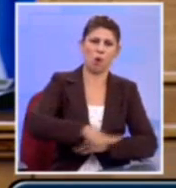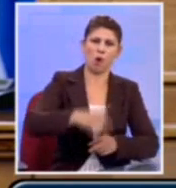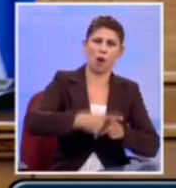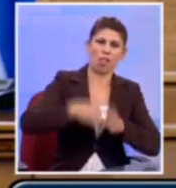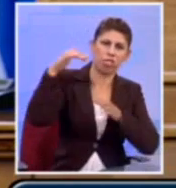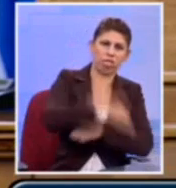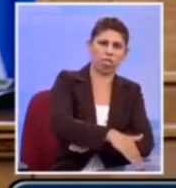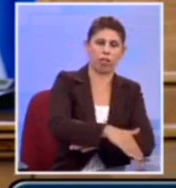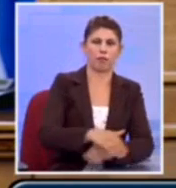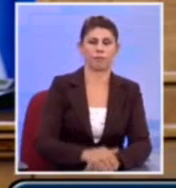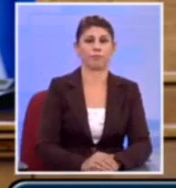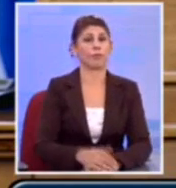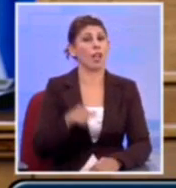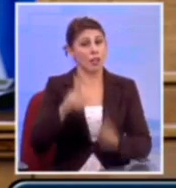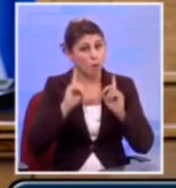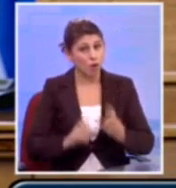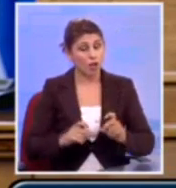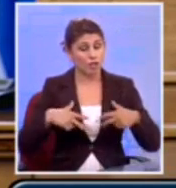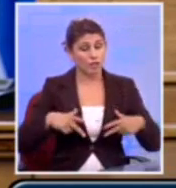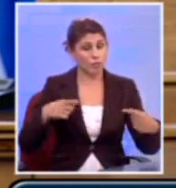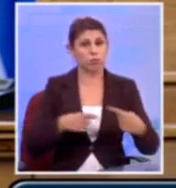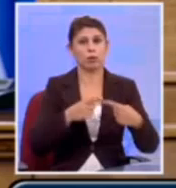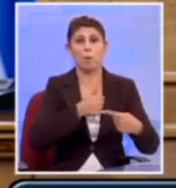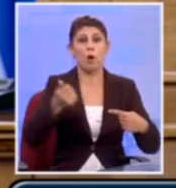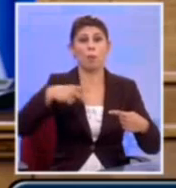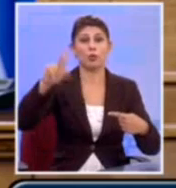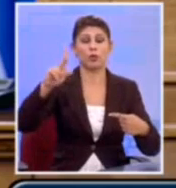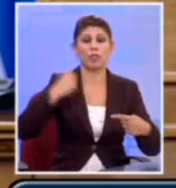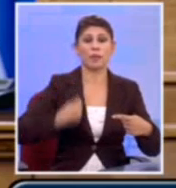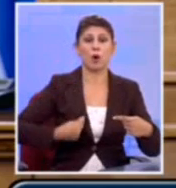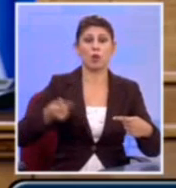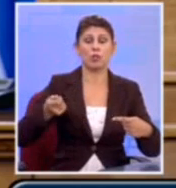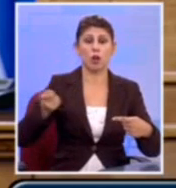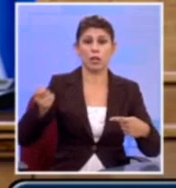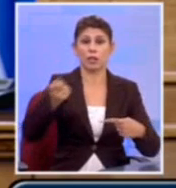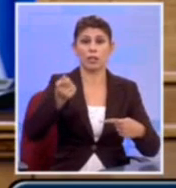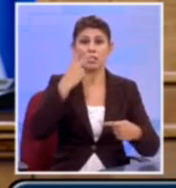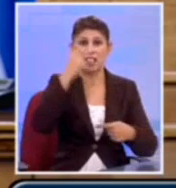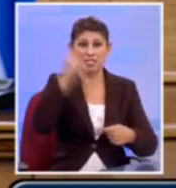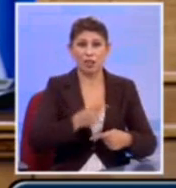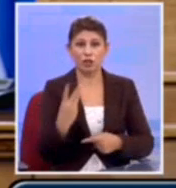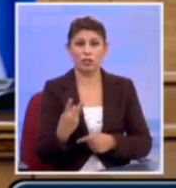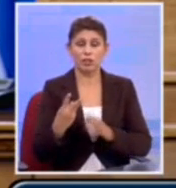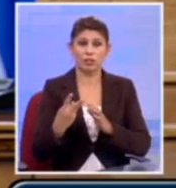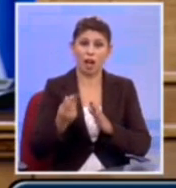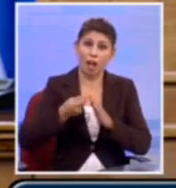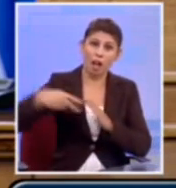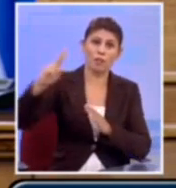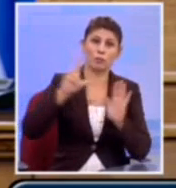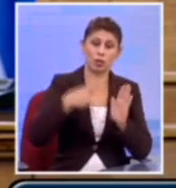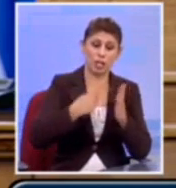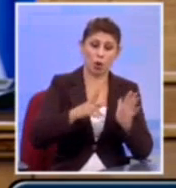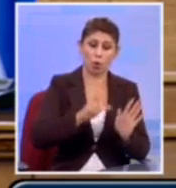με αυτούς που μόνο από τους τόπους αύξησαν το δημόσιο χρέος κατά τα 2/3 από το 80 έως και το